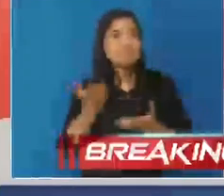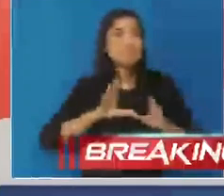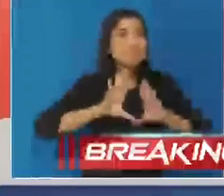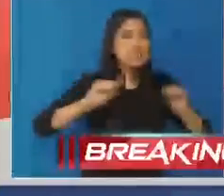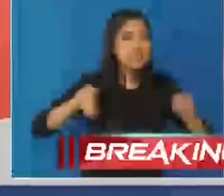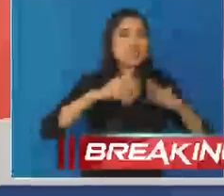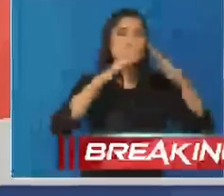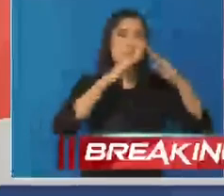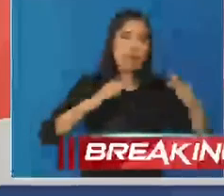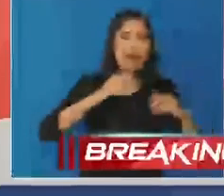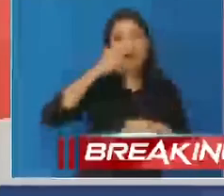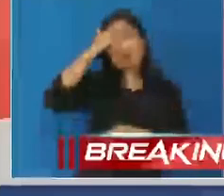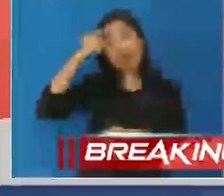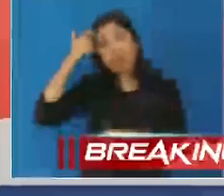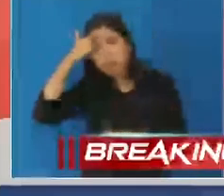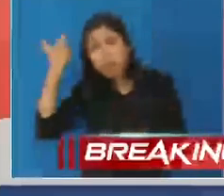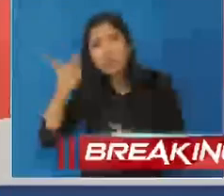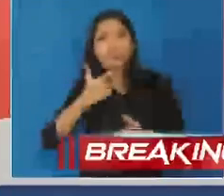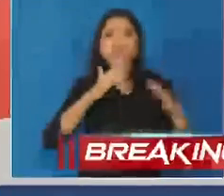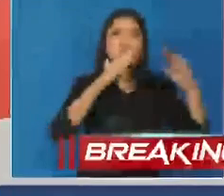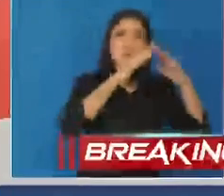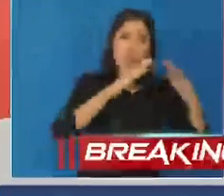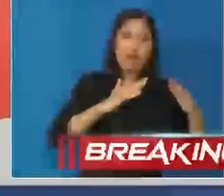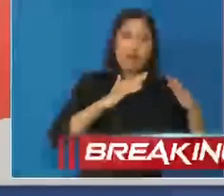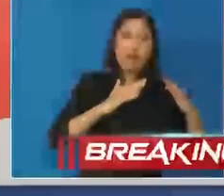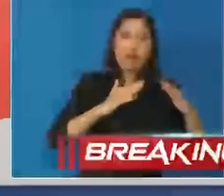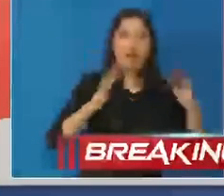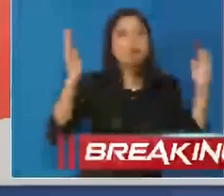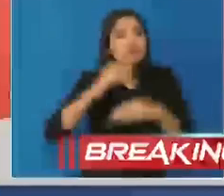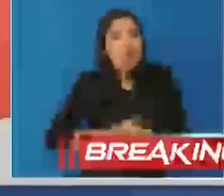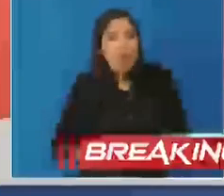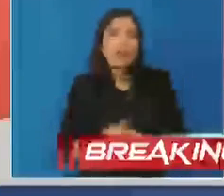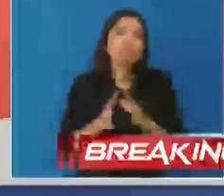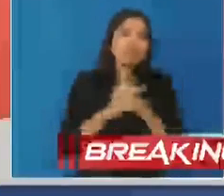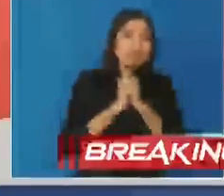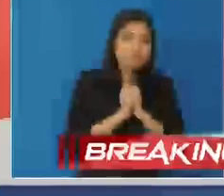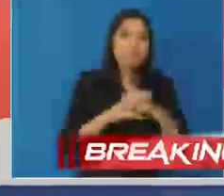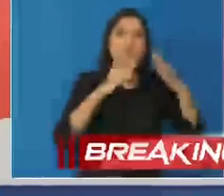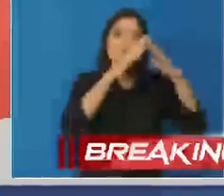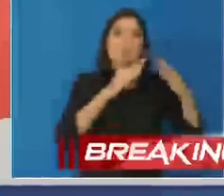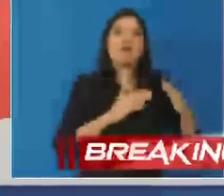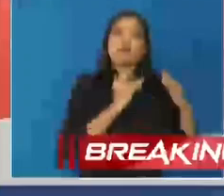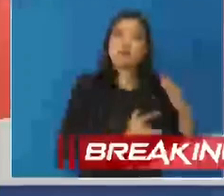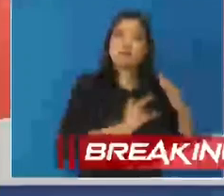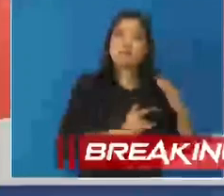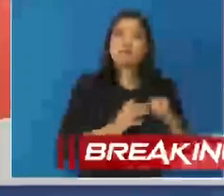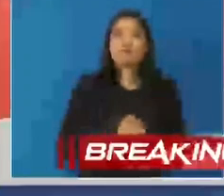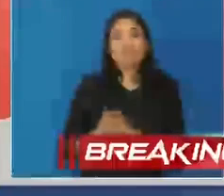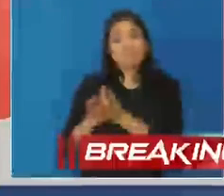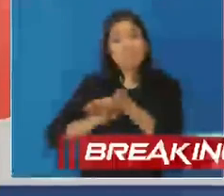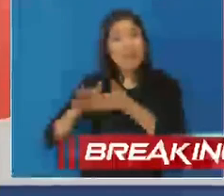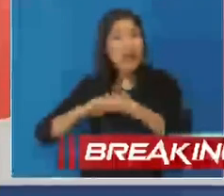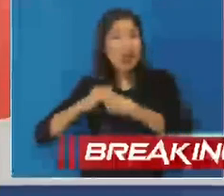rumah belajar dari rumah dan beribadah di rumah rajin cuci tangan menjadi kunci